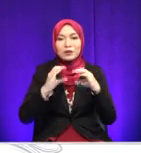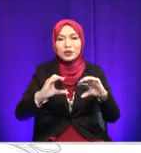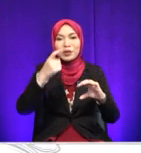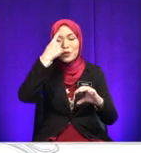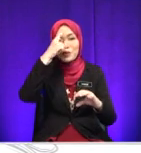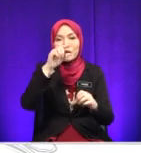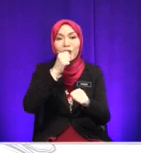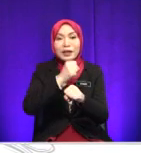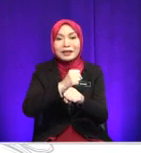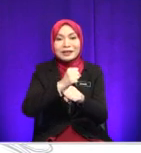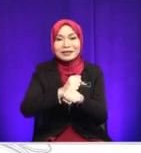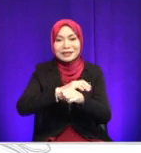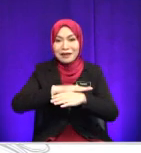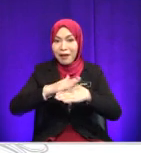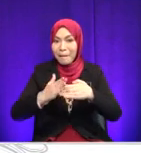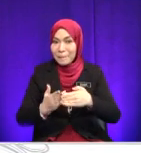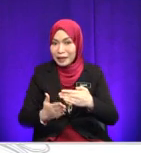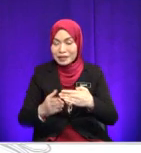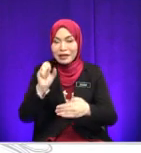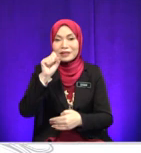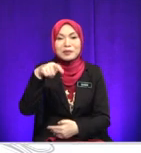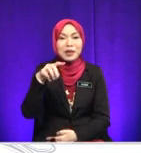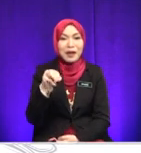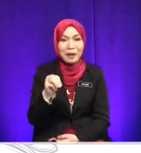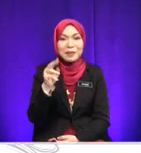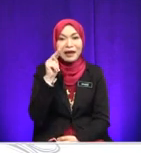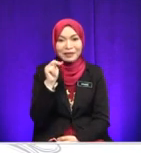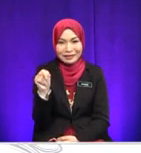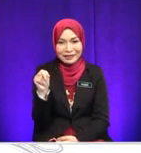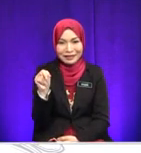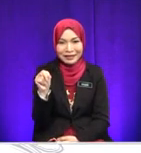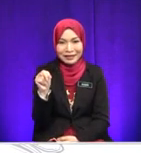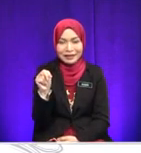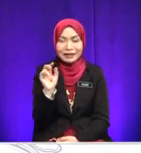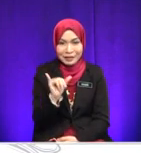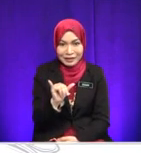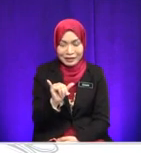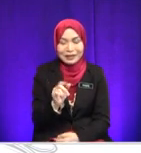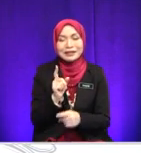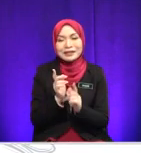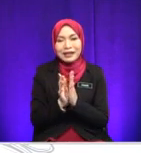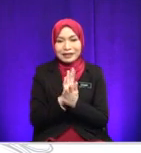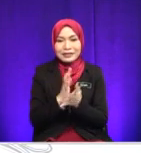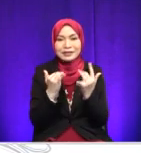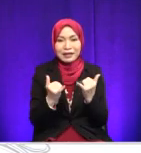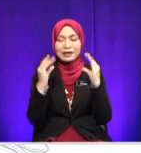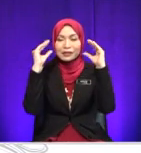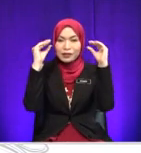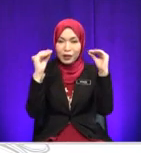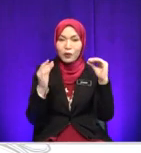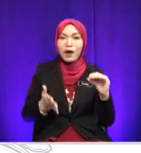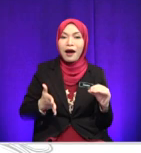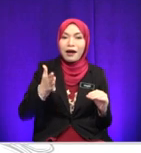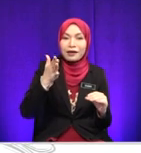menghabiskan SPM nanti. Jadi antara, Cikgu Linda jawab sedikitlah kan supaya memberi semangat kepada anak-anak murid di luar sana untuk